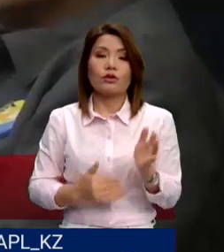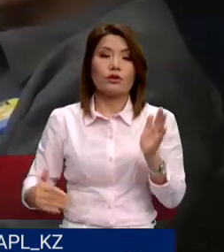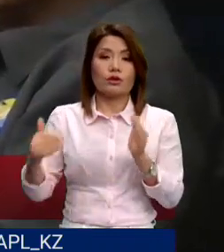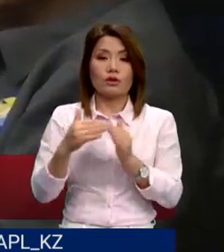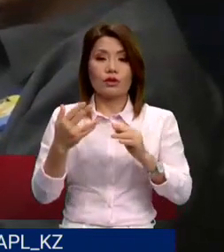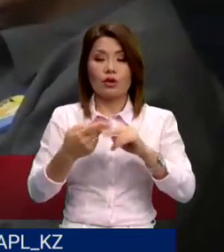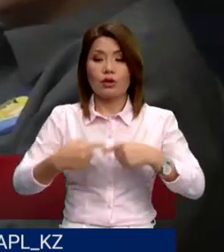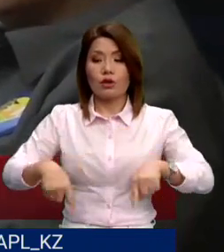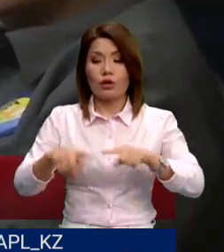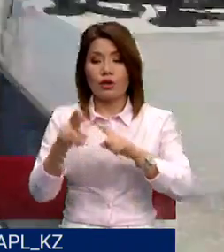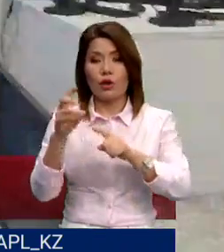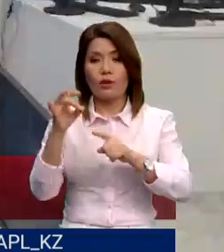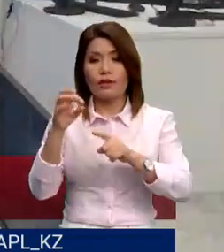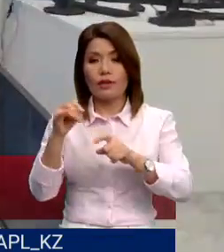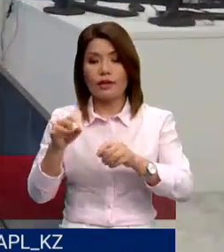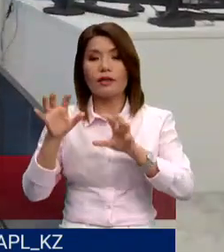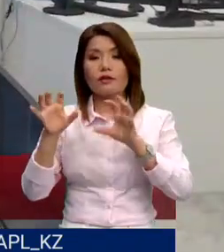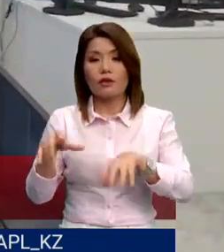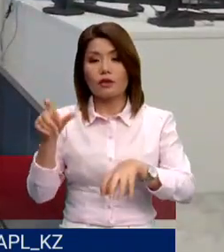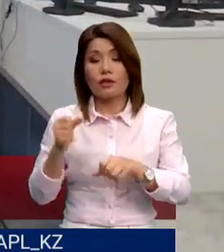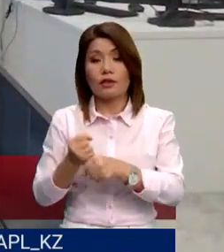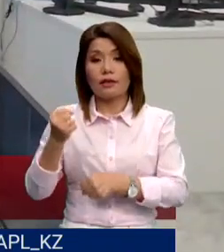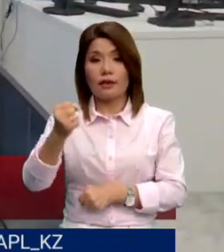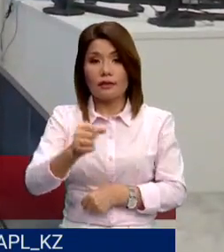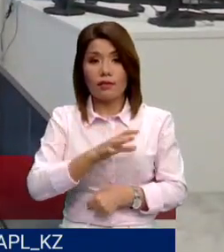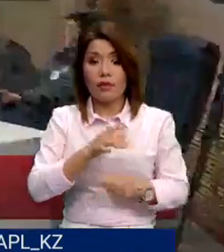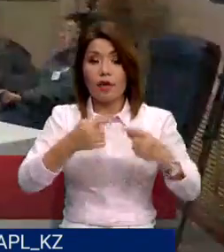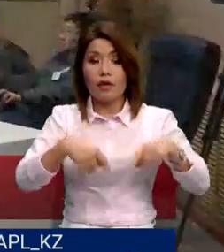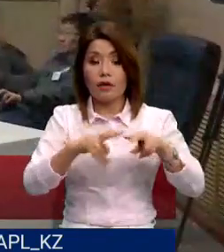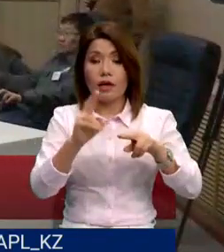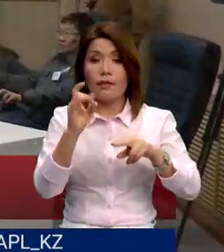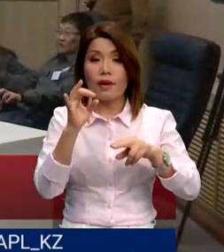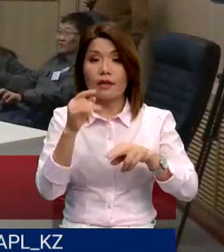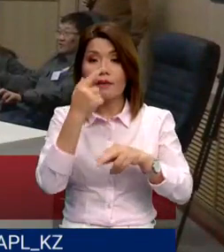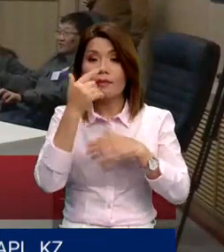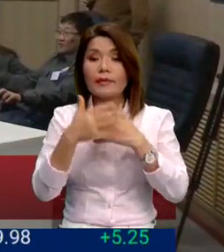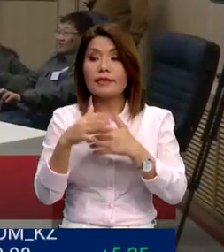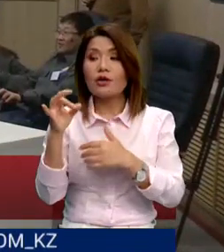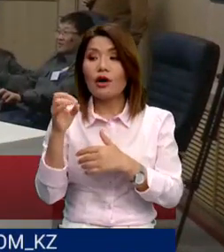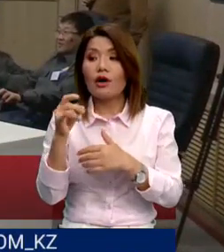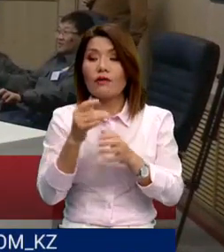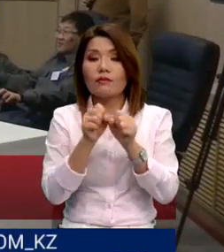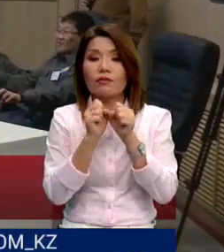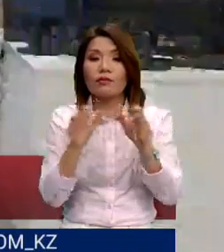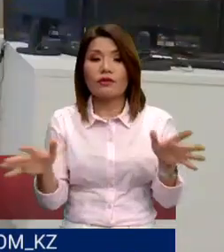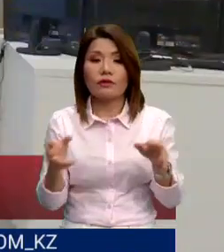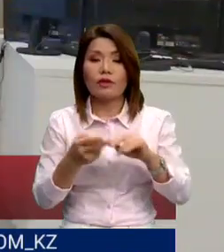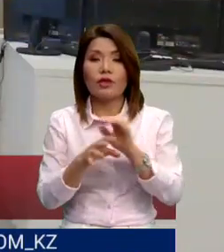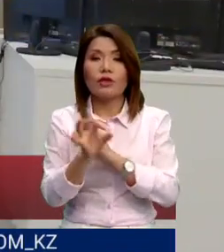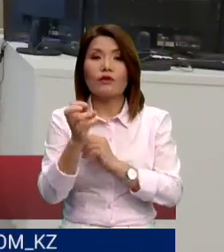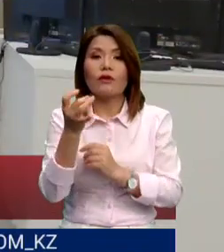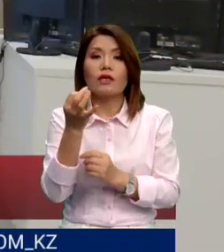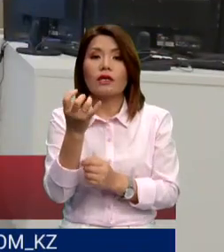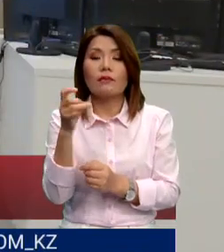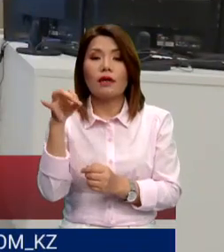ұлттық холдингінің төрағасы болып тағайындалды. Аталған компания жақында Тоқаевтың сынынан кейін таратылды, ал Әбдірасыловтың